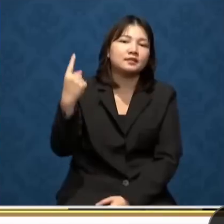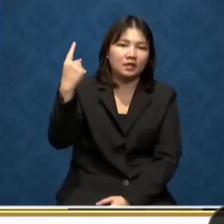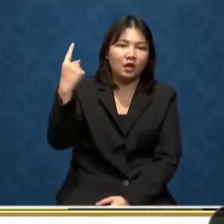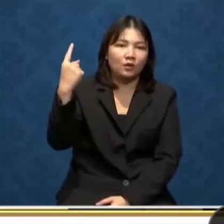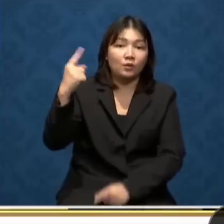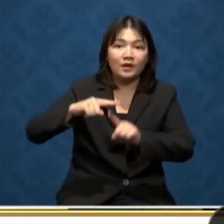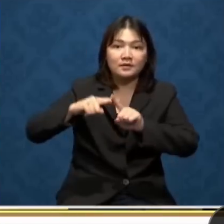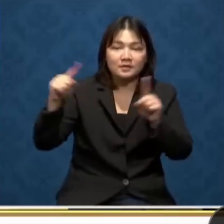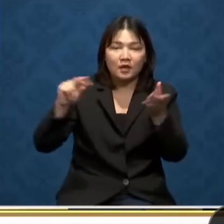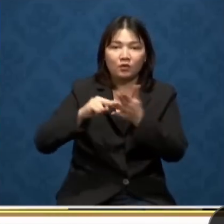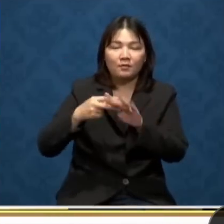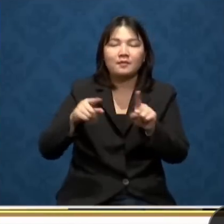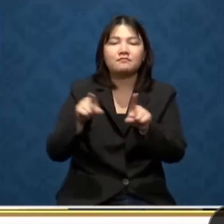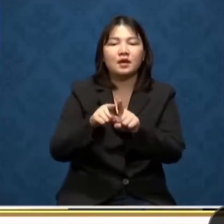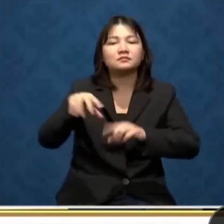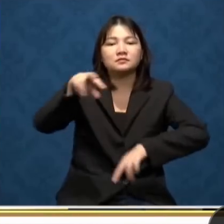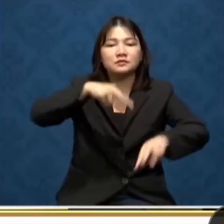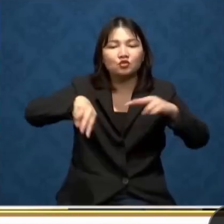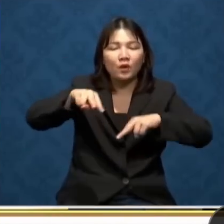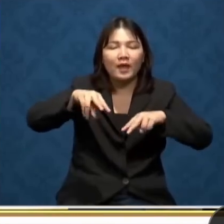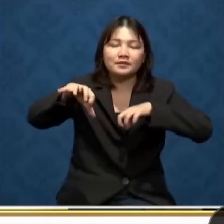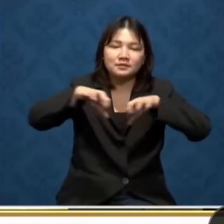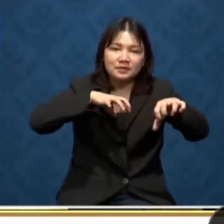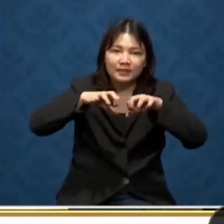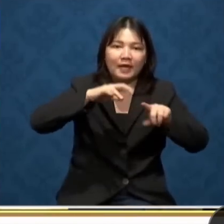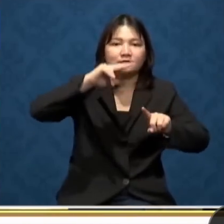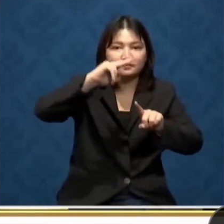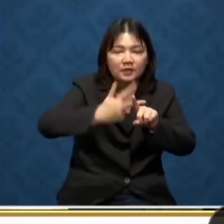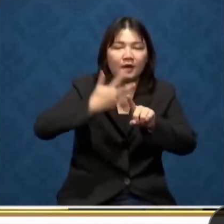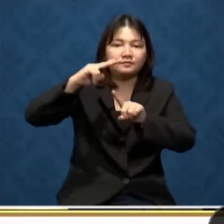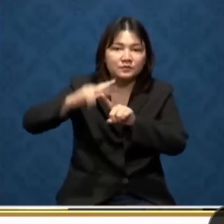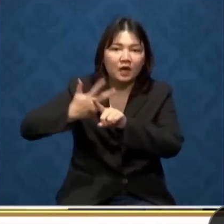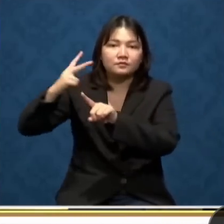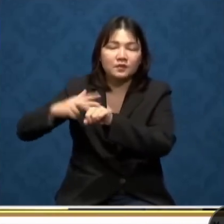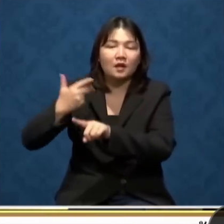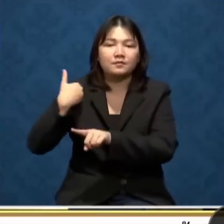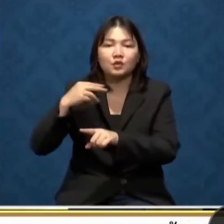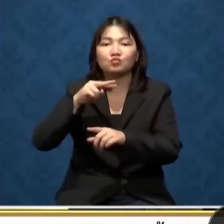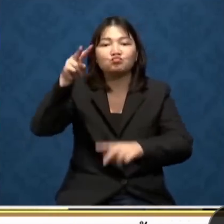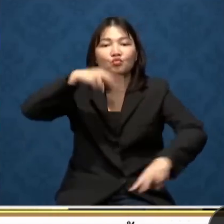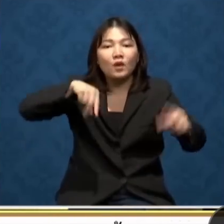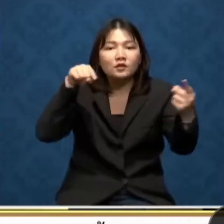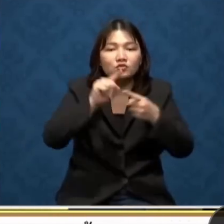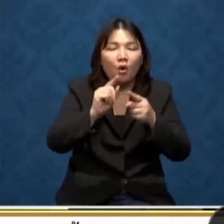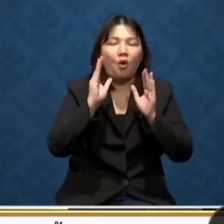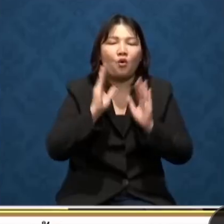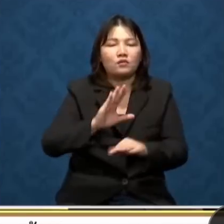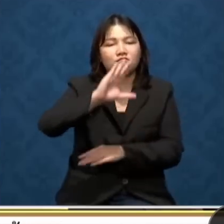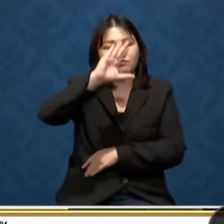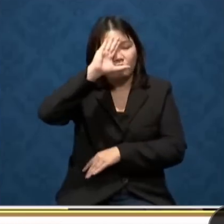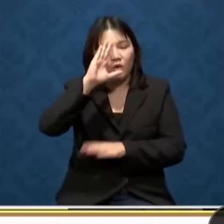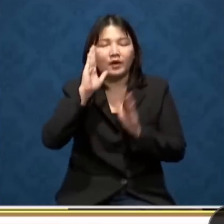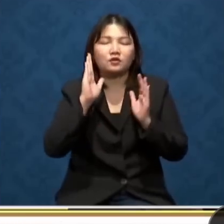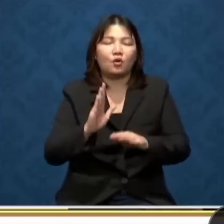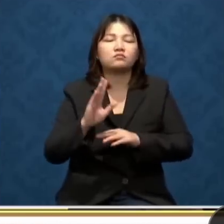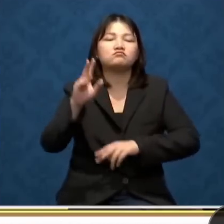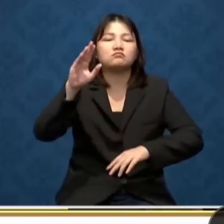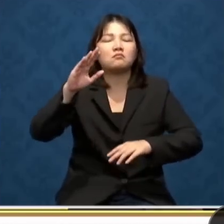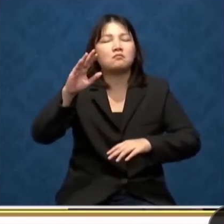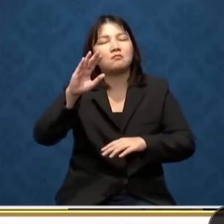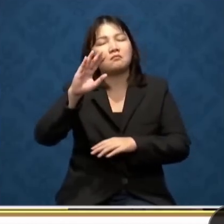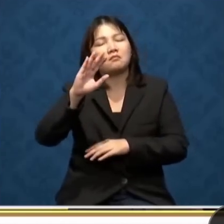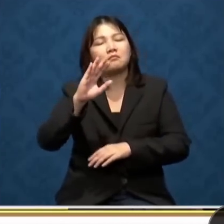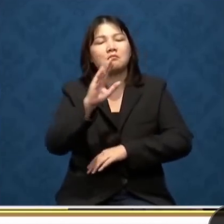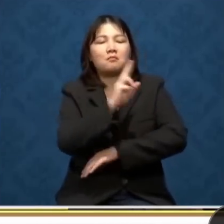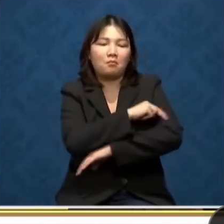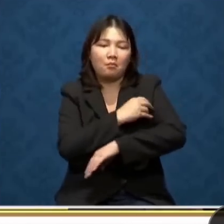ารบริหารแบบไทรพาคีใช้สำหรบดูแลผู้บัติเจ็บและทกผลภาพจากการทำง